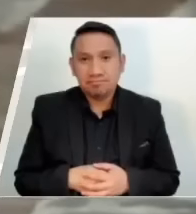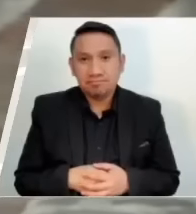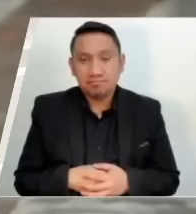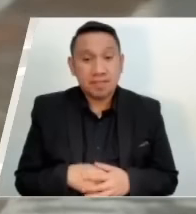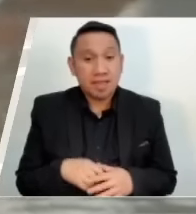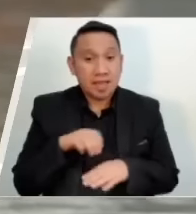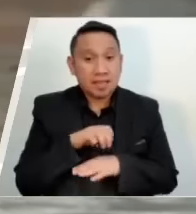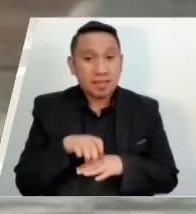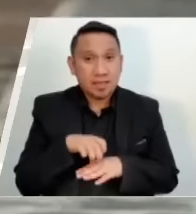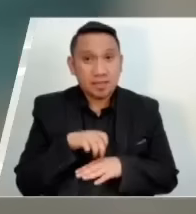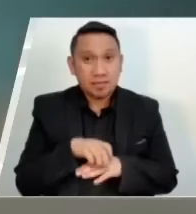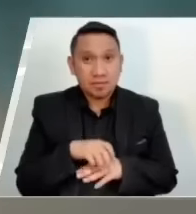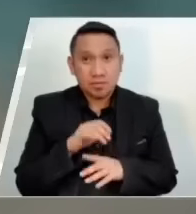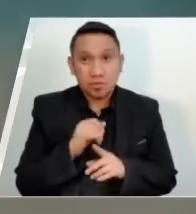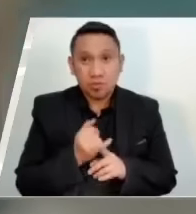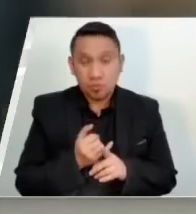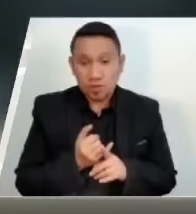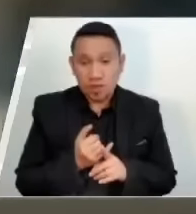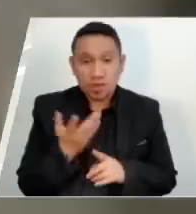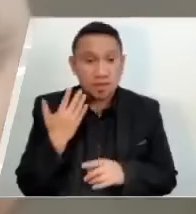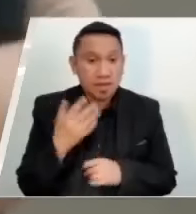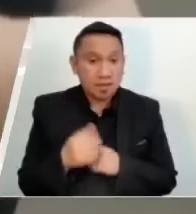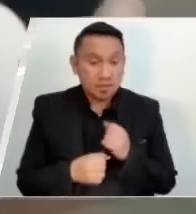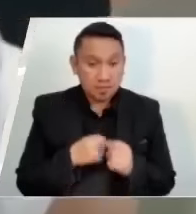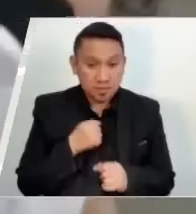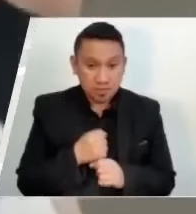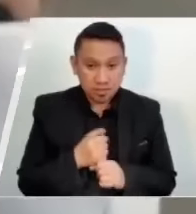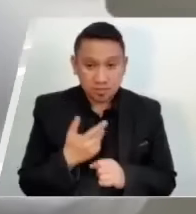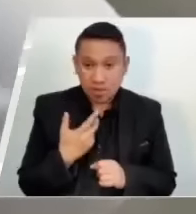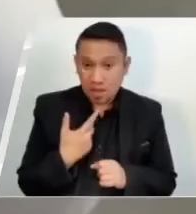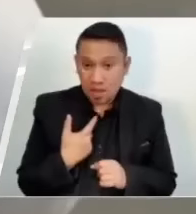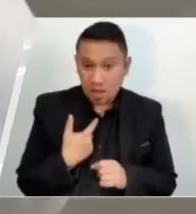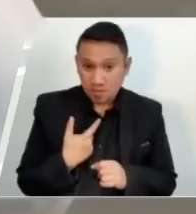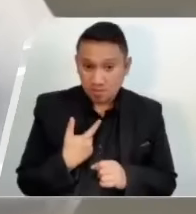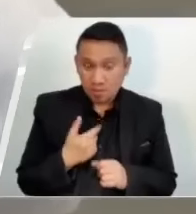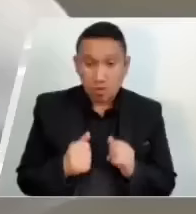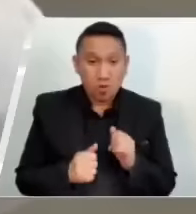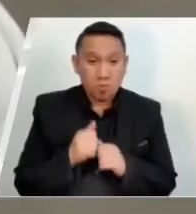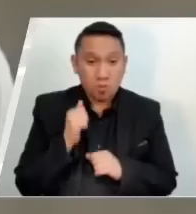July last year nang mag-take ng another step to forever sina Bea Alonzo at